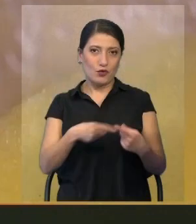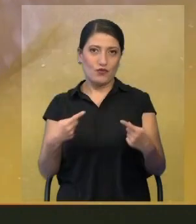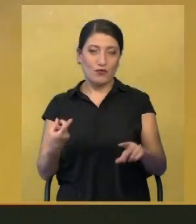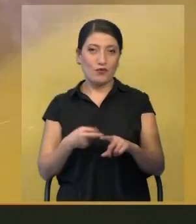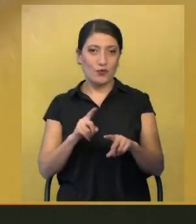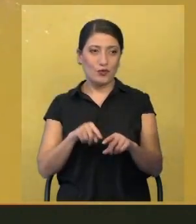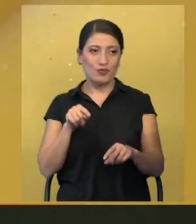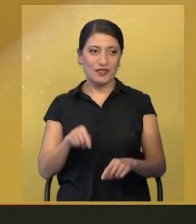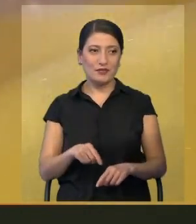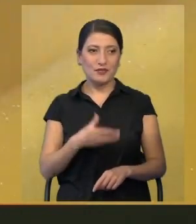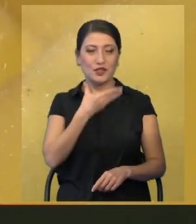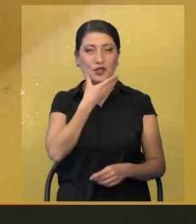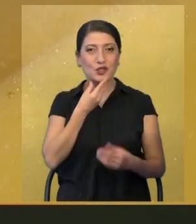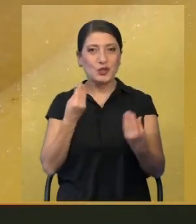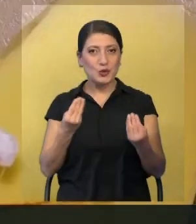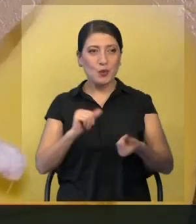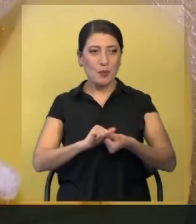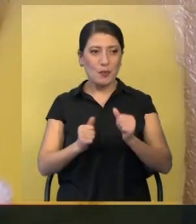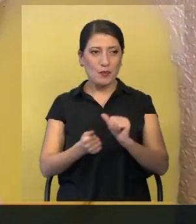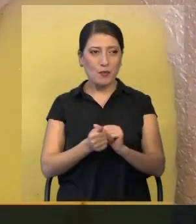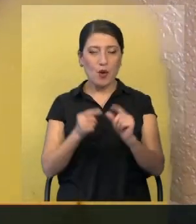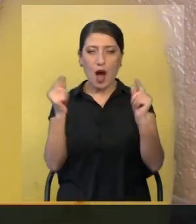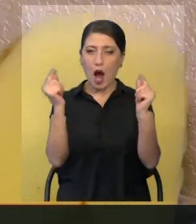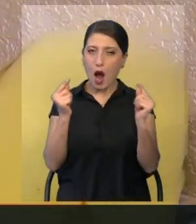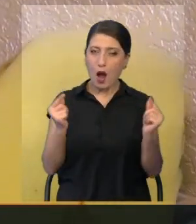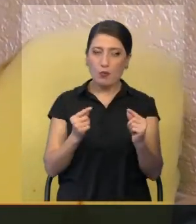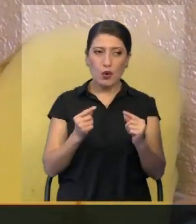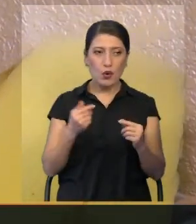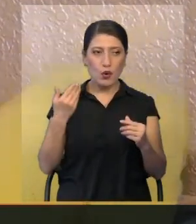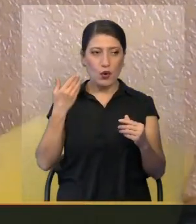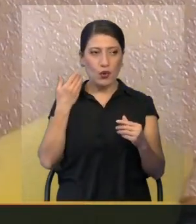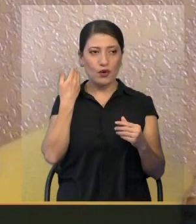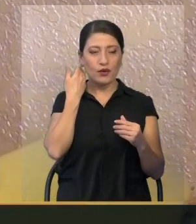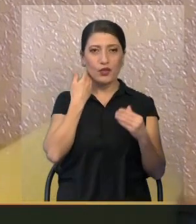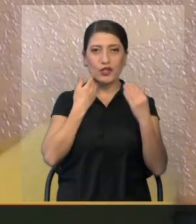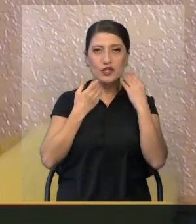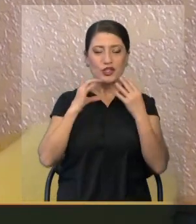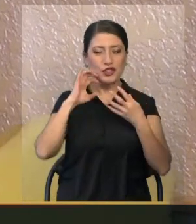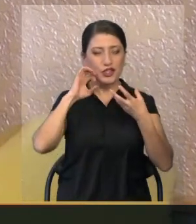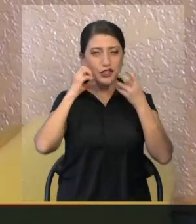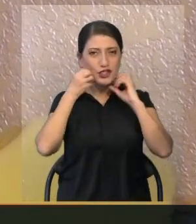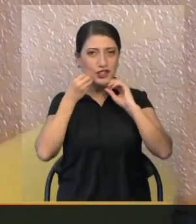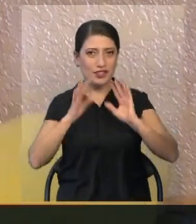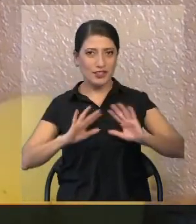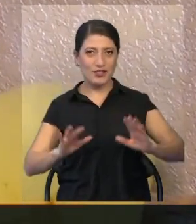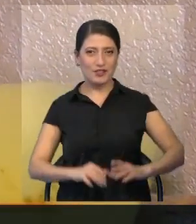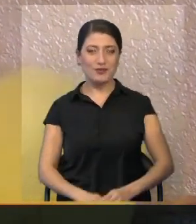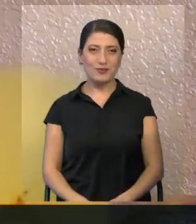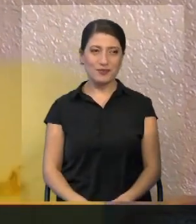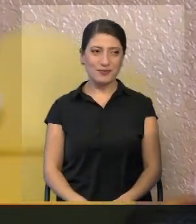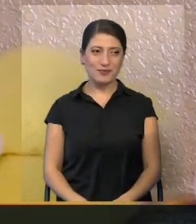Որպեսզի սիրուն լինի, համաչափա, այս կողքերին կնճիռներ չլնի,